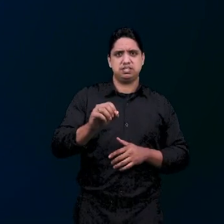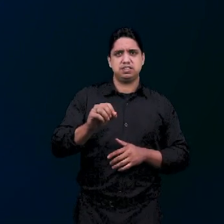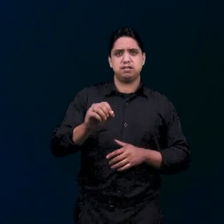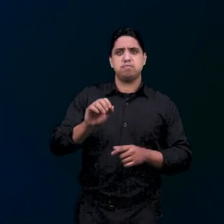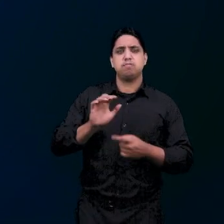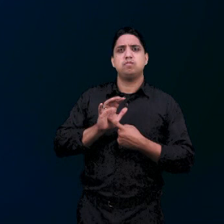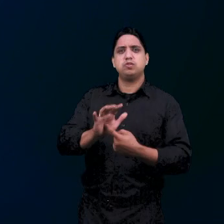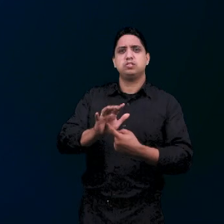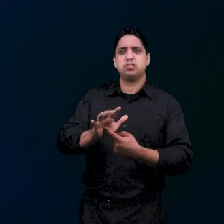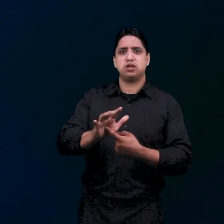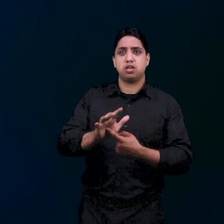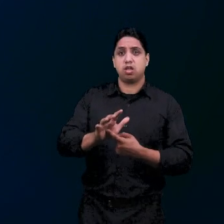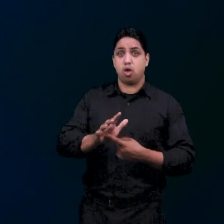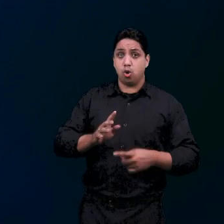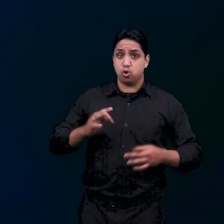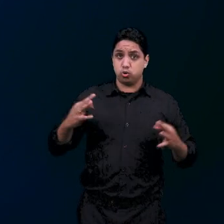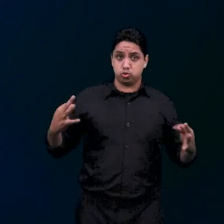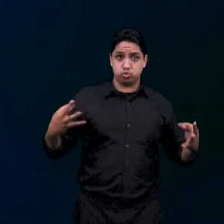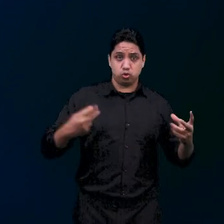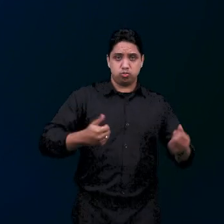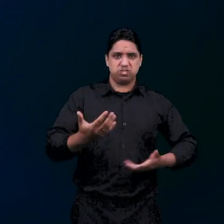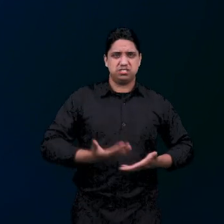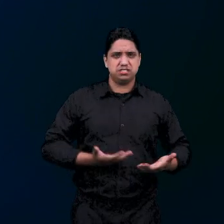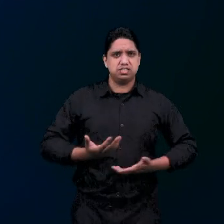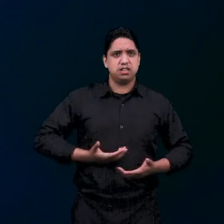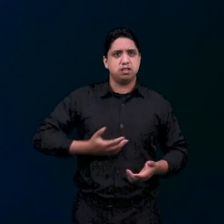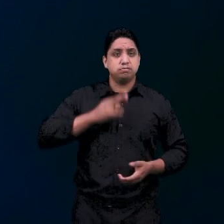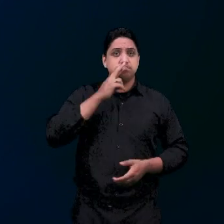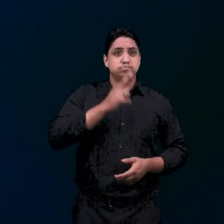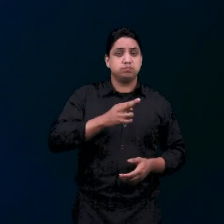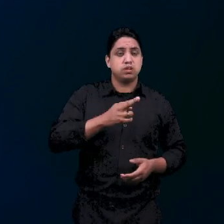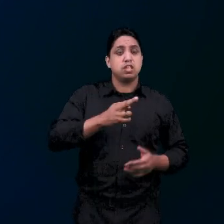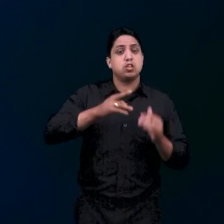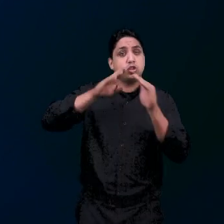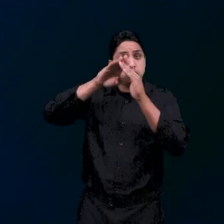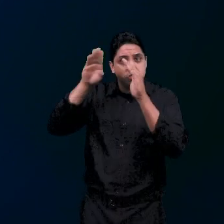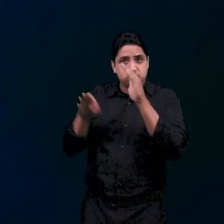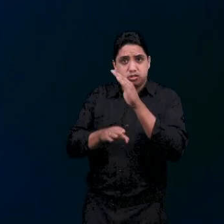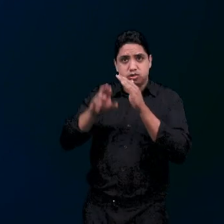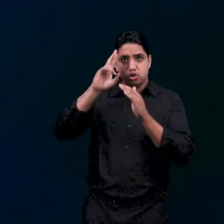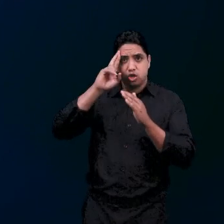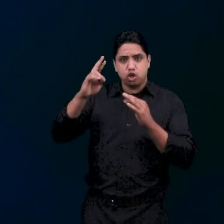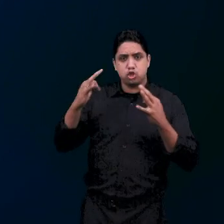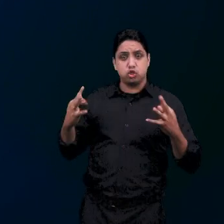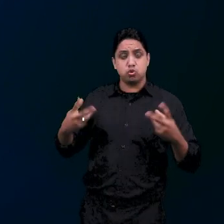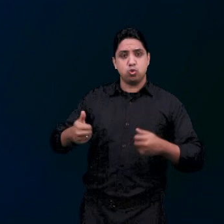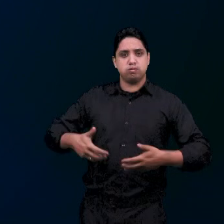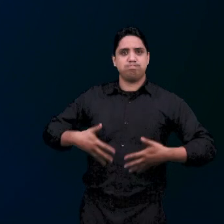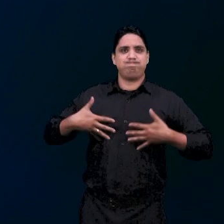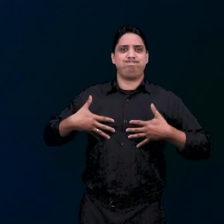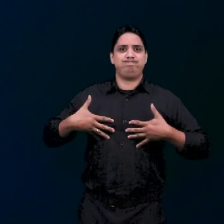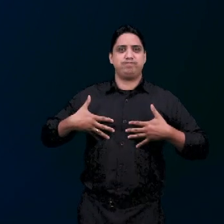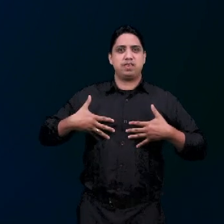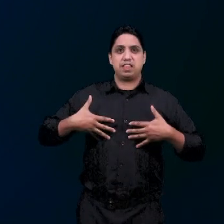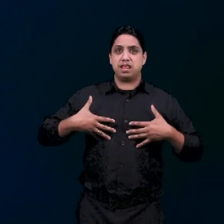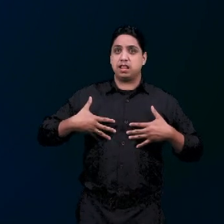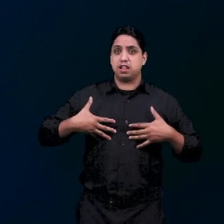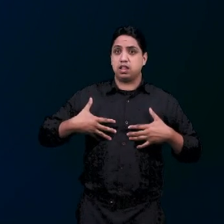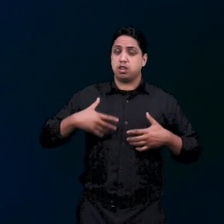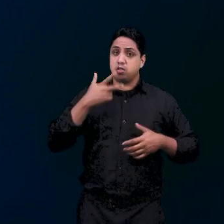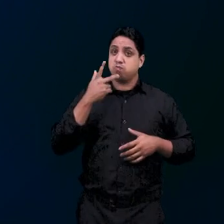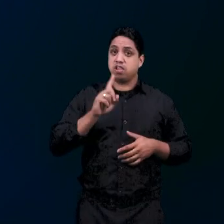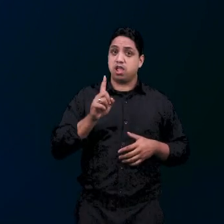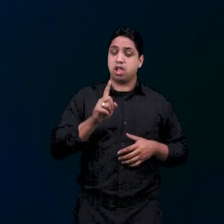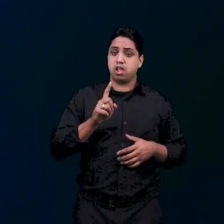dit: exhorte les serviteurs à qu'ils s'assujettissent à leur Seigneur, et dans toute